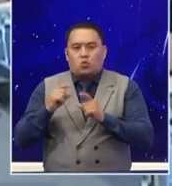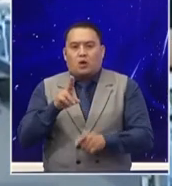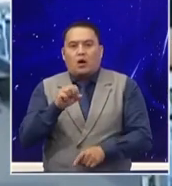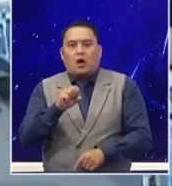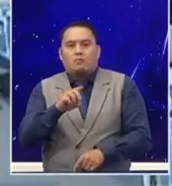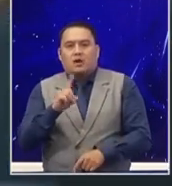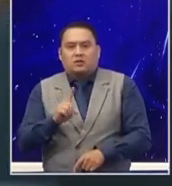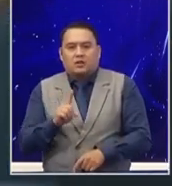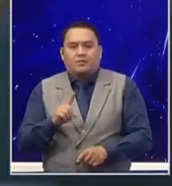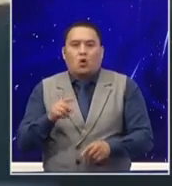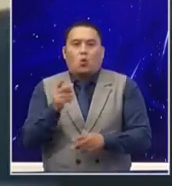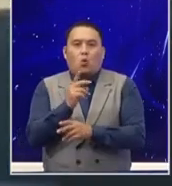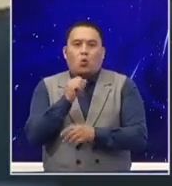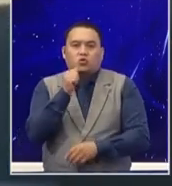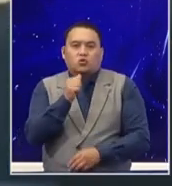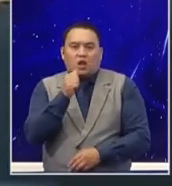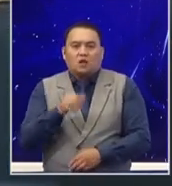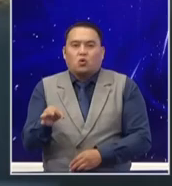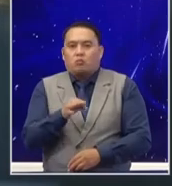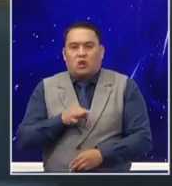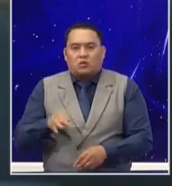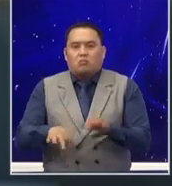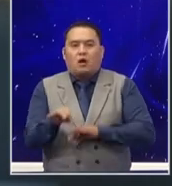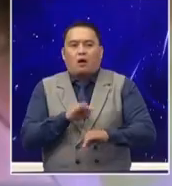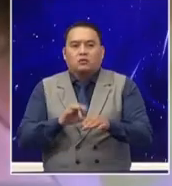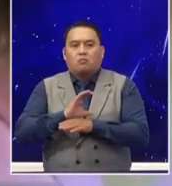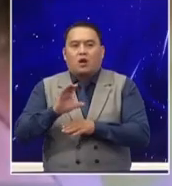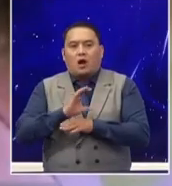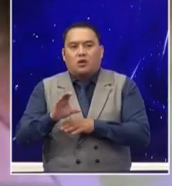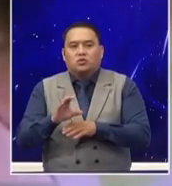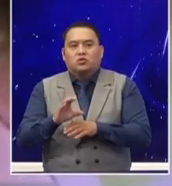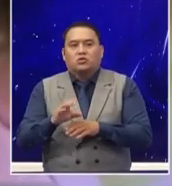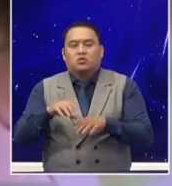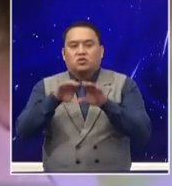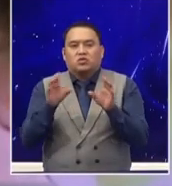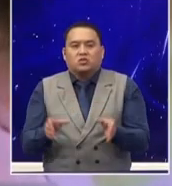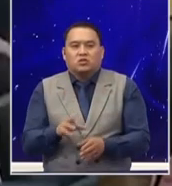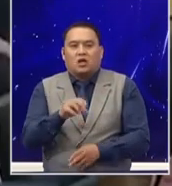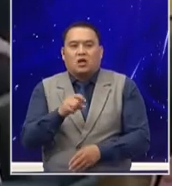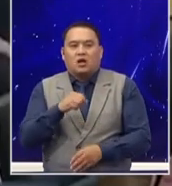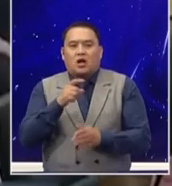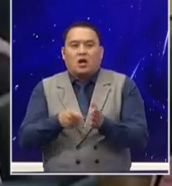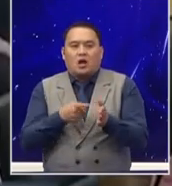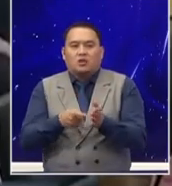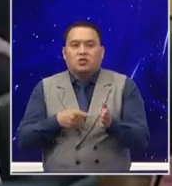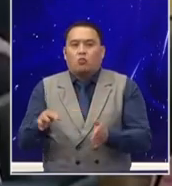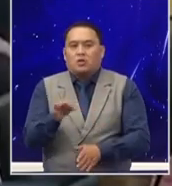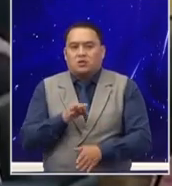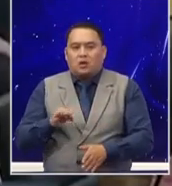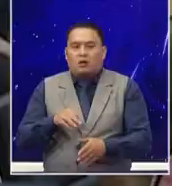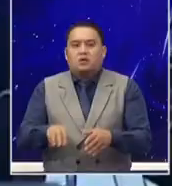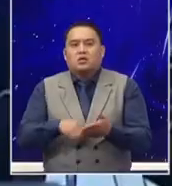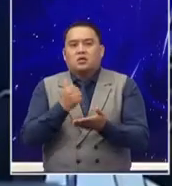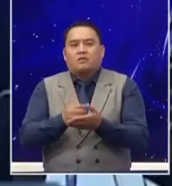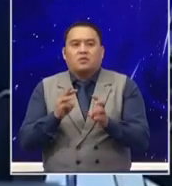в индустриальной зоне Костанай. Еще один проект связан с производством автомобильных шин в городе Сарани, Карагандинской области.